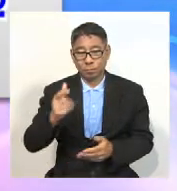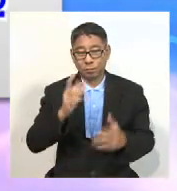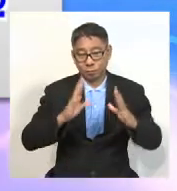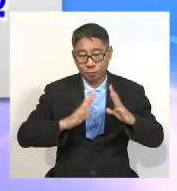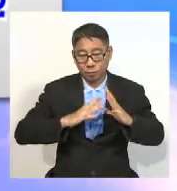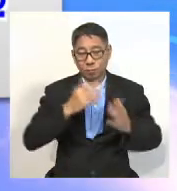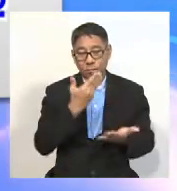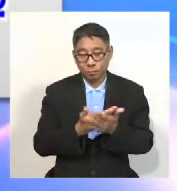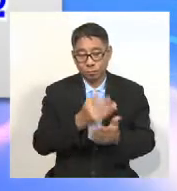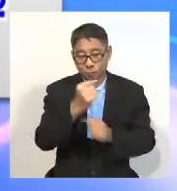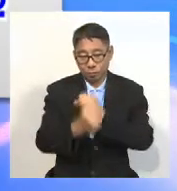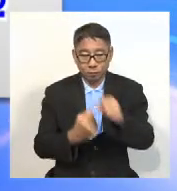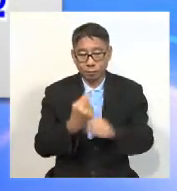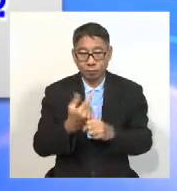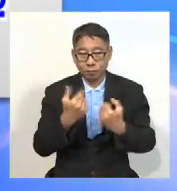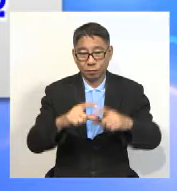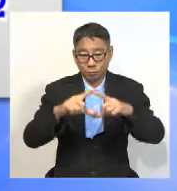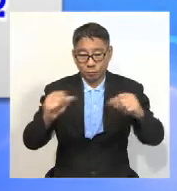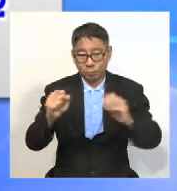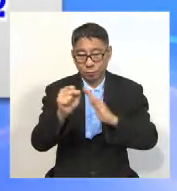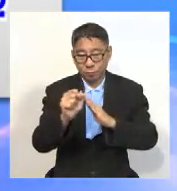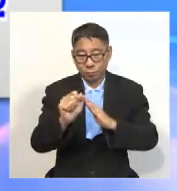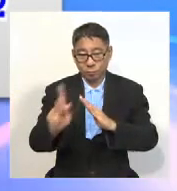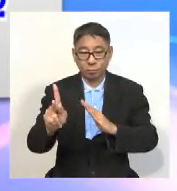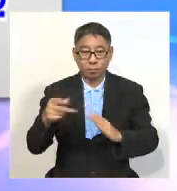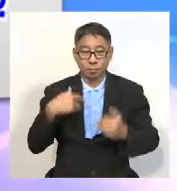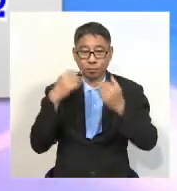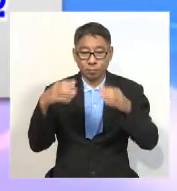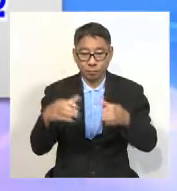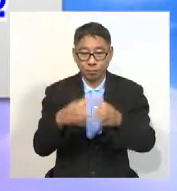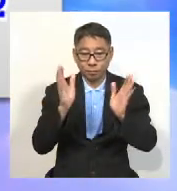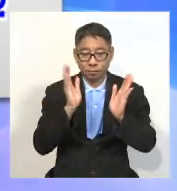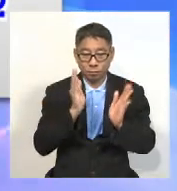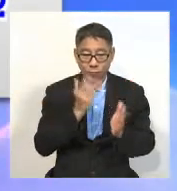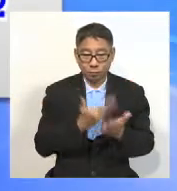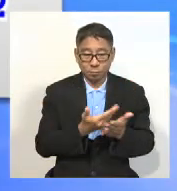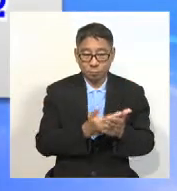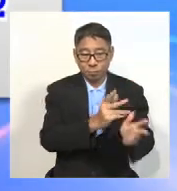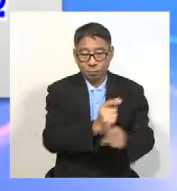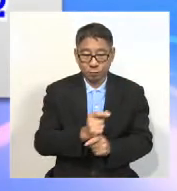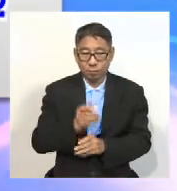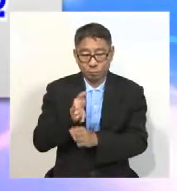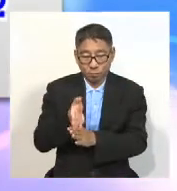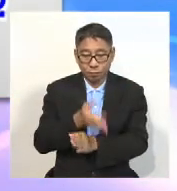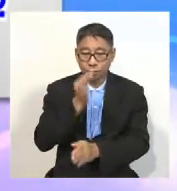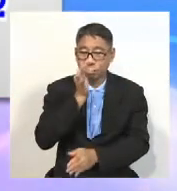สำหรับผู้กู้ยืมที่มีบัตรสวัสดิการแห่งรัฐเฉพาะกลุ่มผู้กู้ยืมก่อนฟ้อง